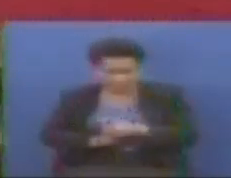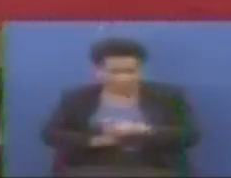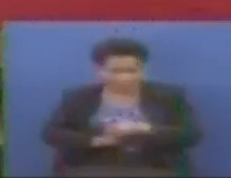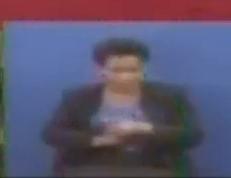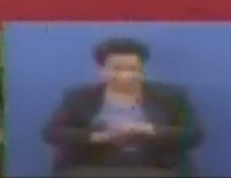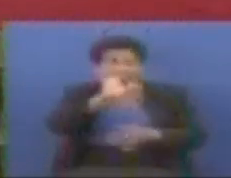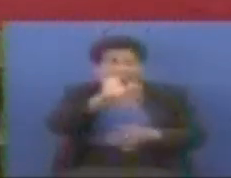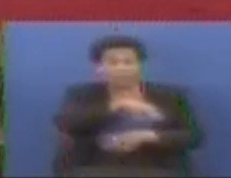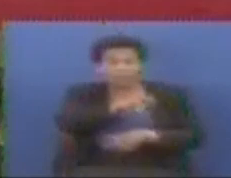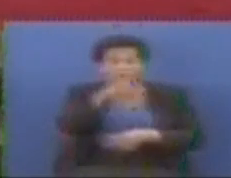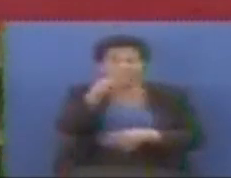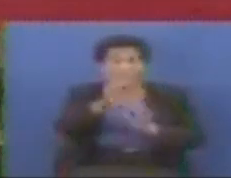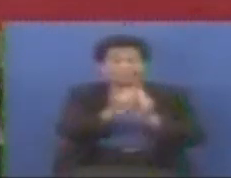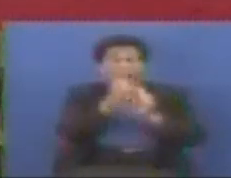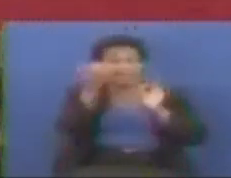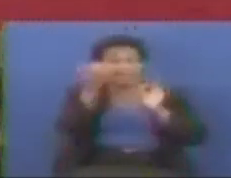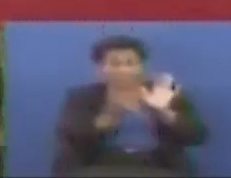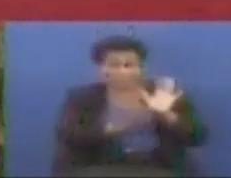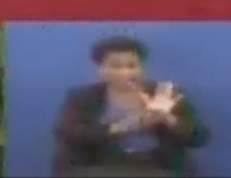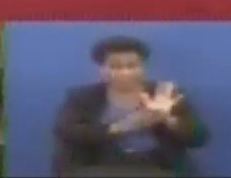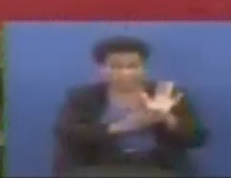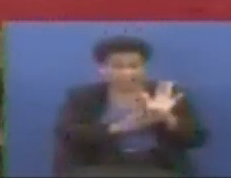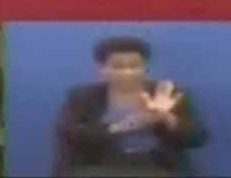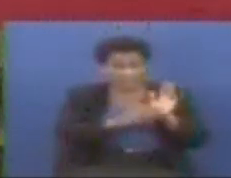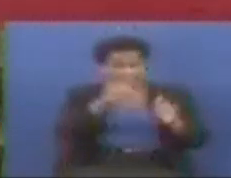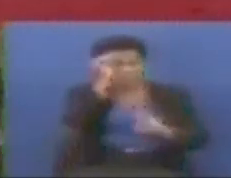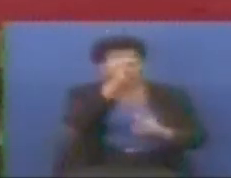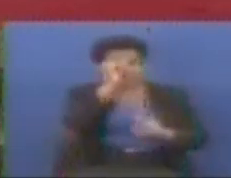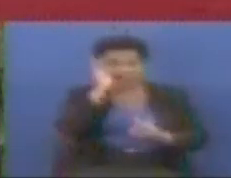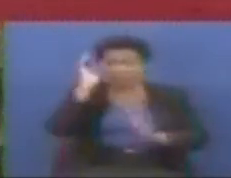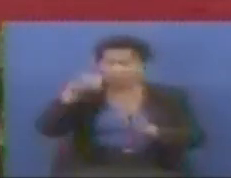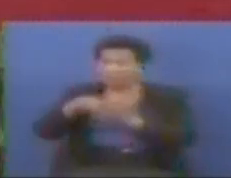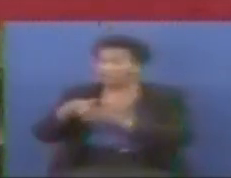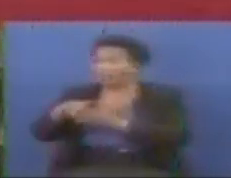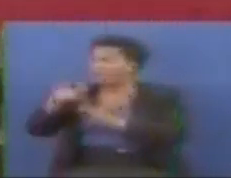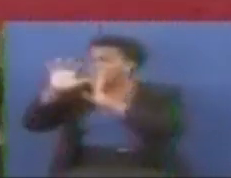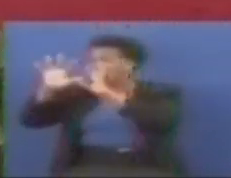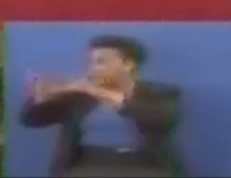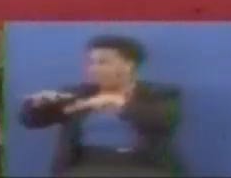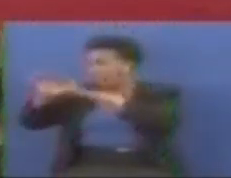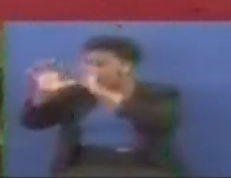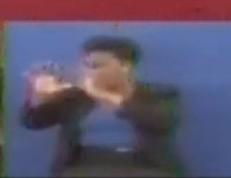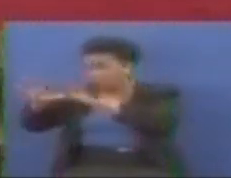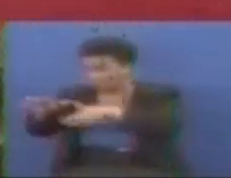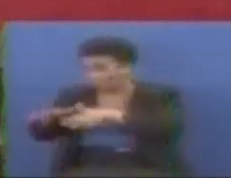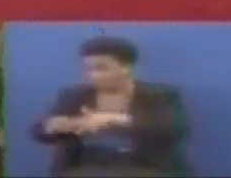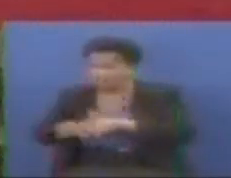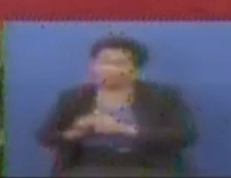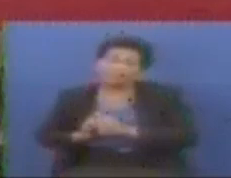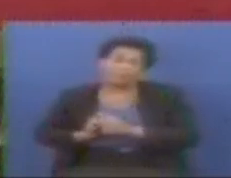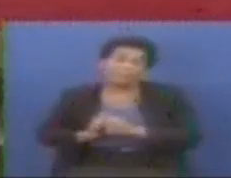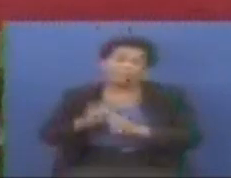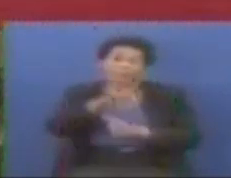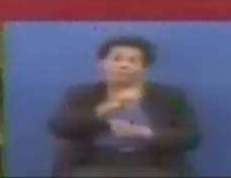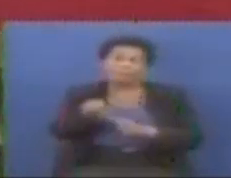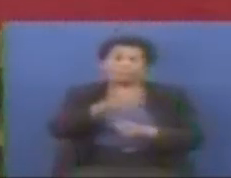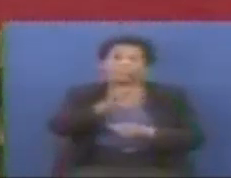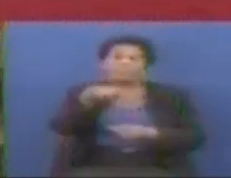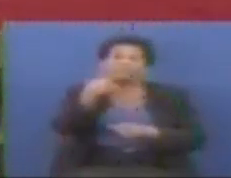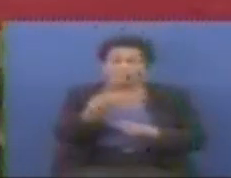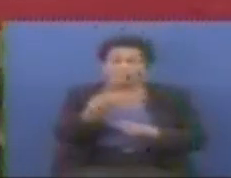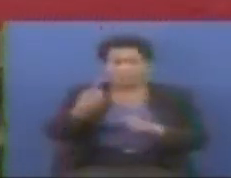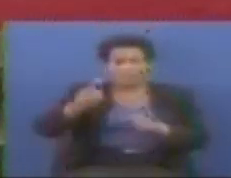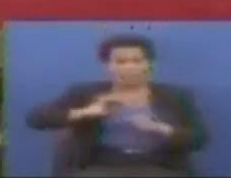1455 ni wanaume na 93 ni wanawake. Mwaka 2018 makosa yalikuwa ni